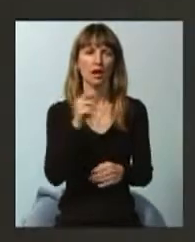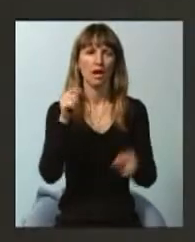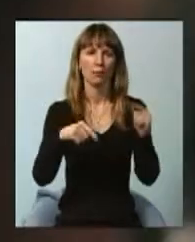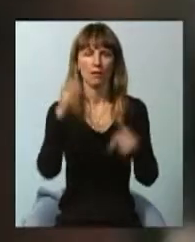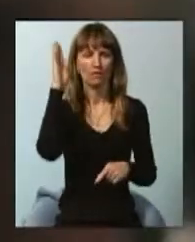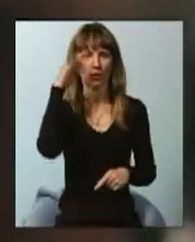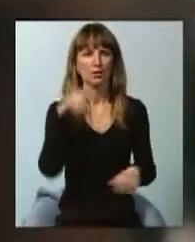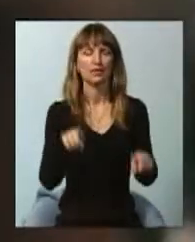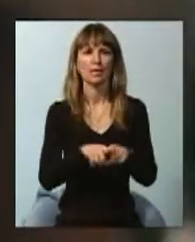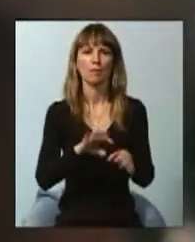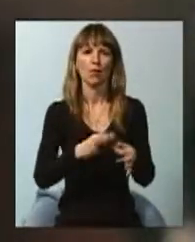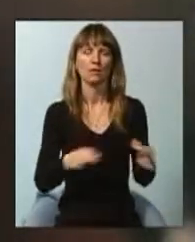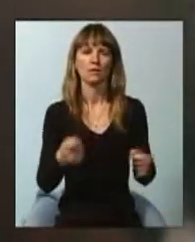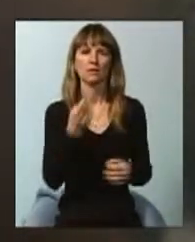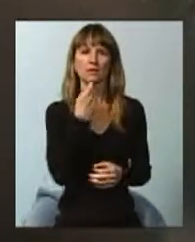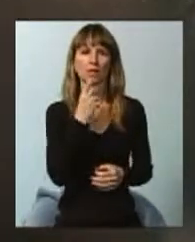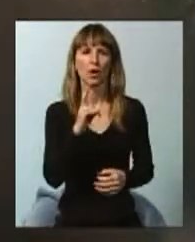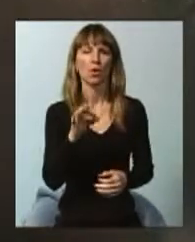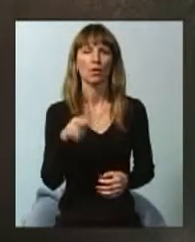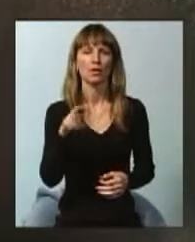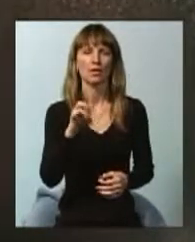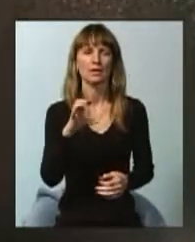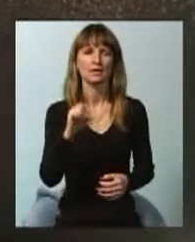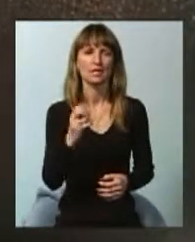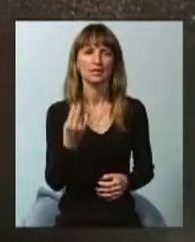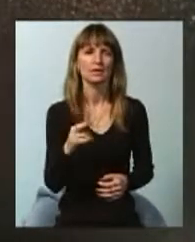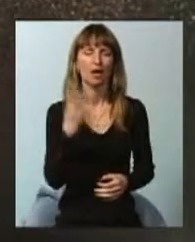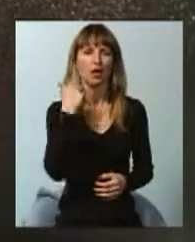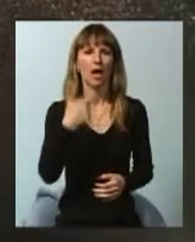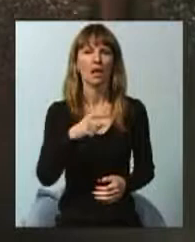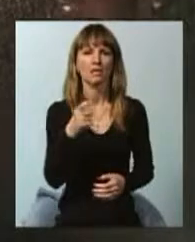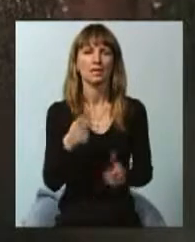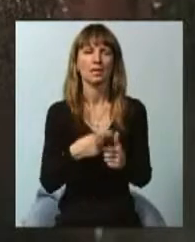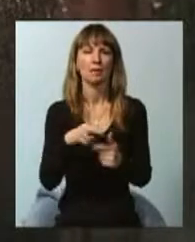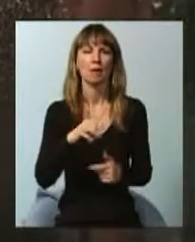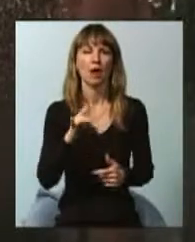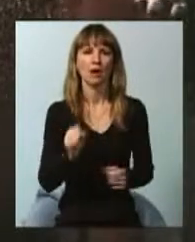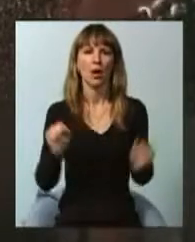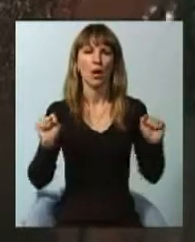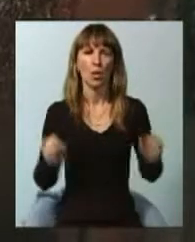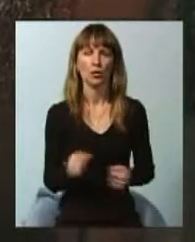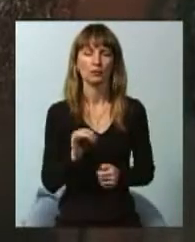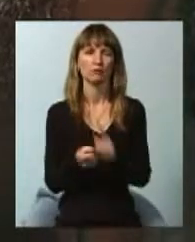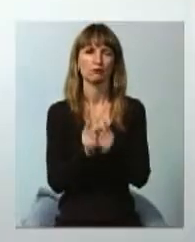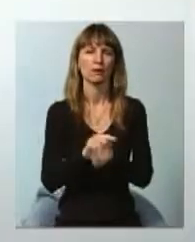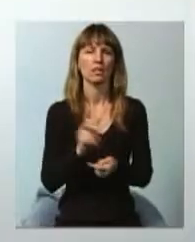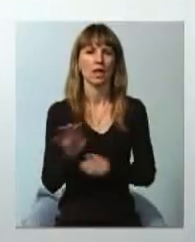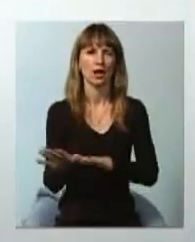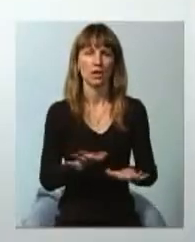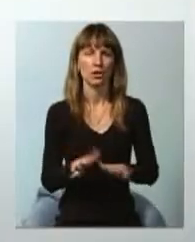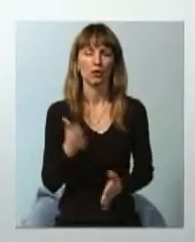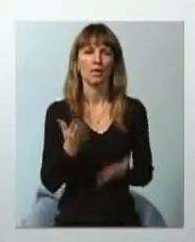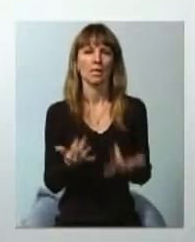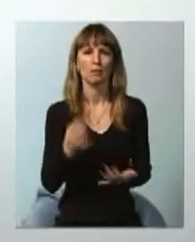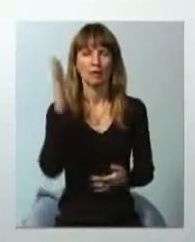води. Такий процес називається конденсація, коли газ або пара охолоджуються та перетворюються на рідину. Якщо